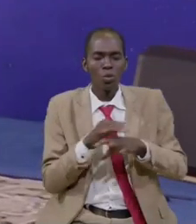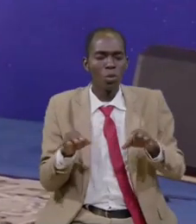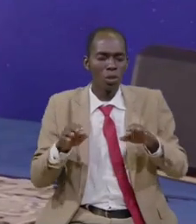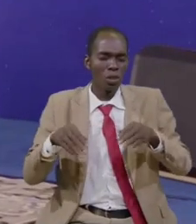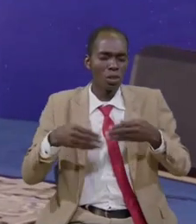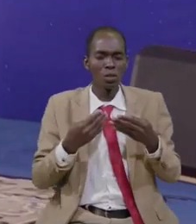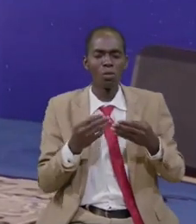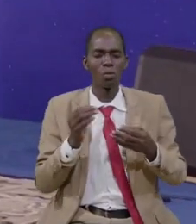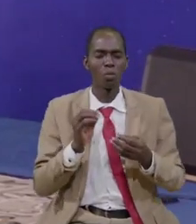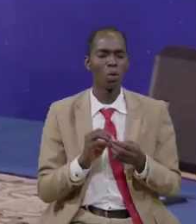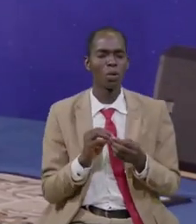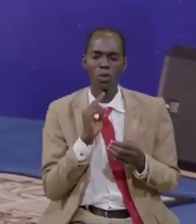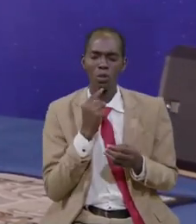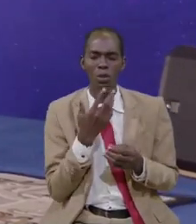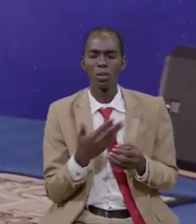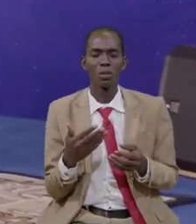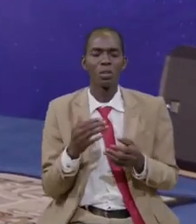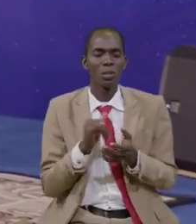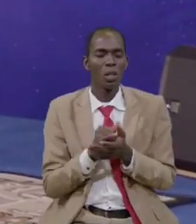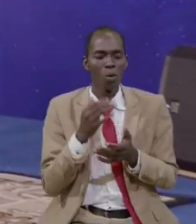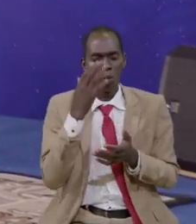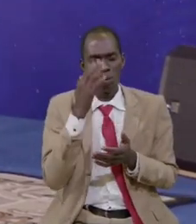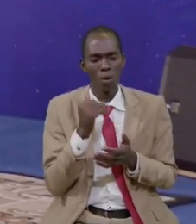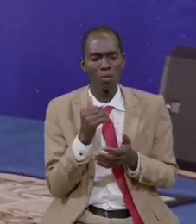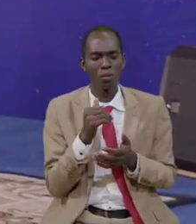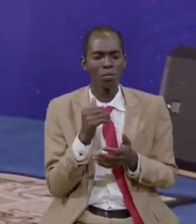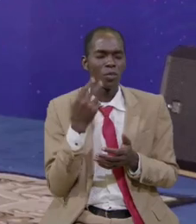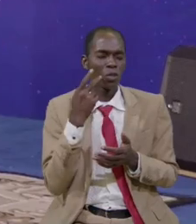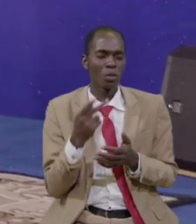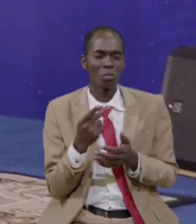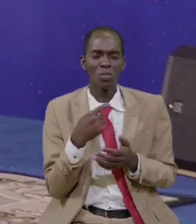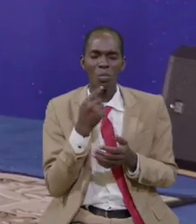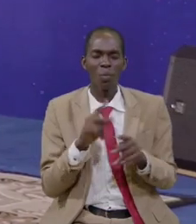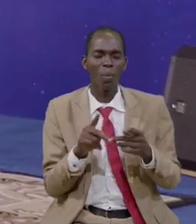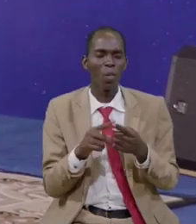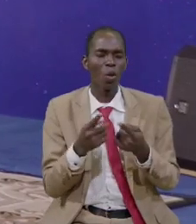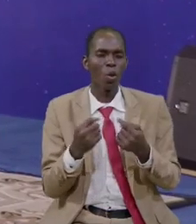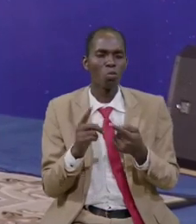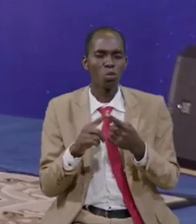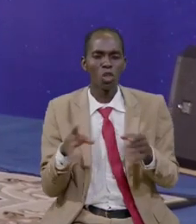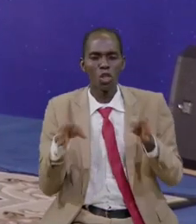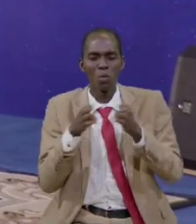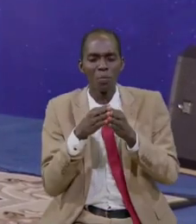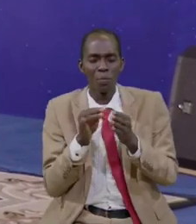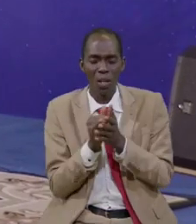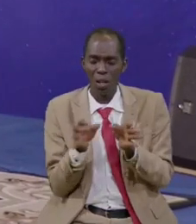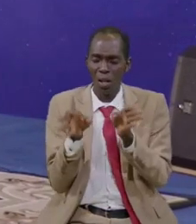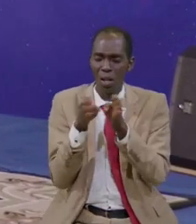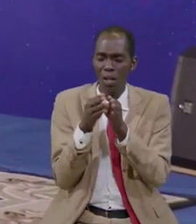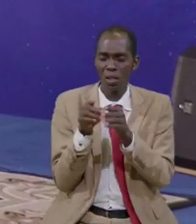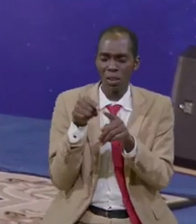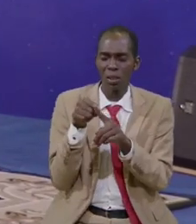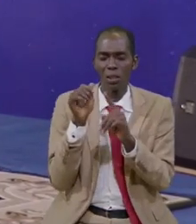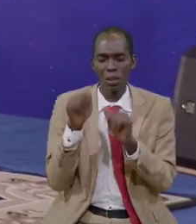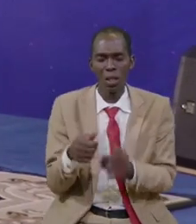d'attention aux choses qu'ils ont entendues. C'est pourquoi plusieurs viennent aux conférences qui vont les élever et les amener plus haut,